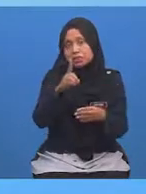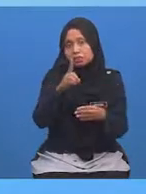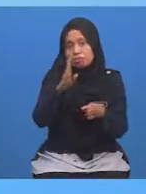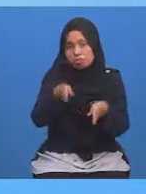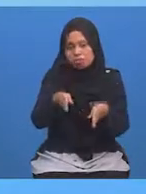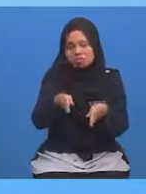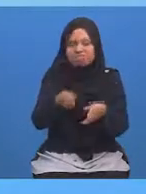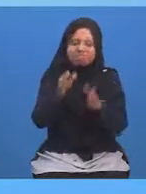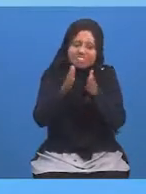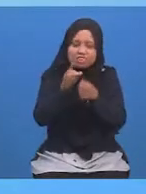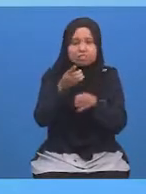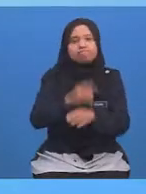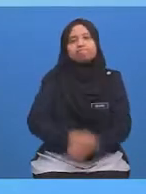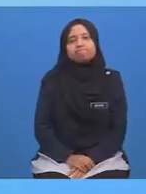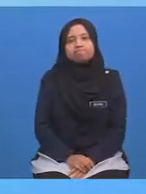dan terhad.